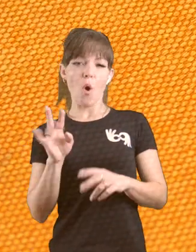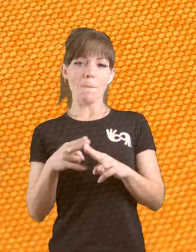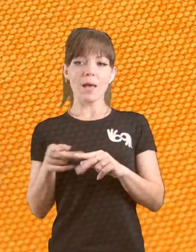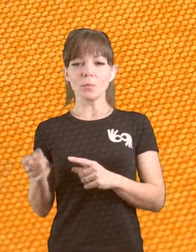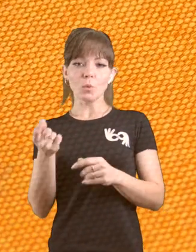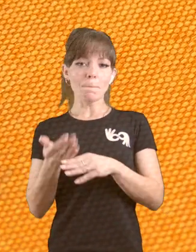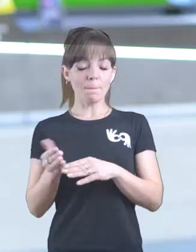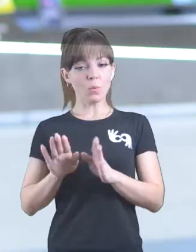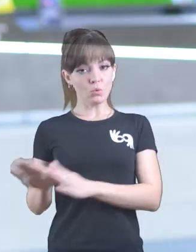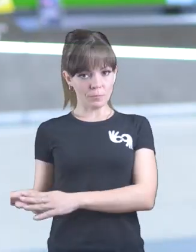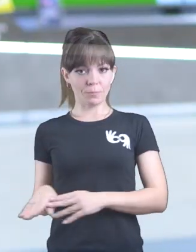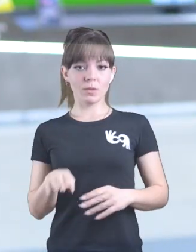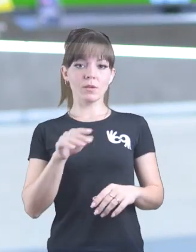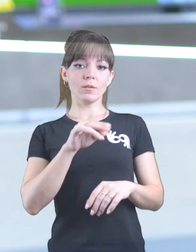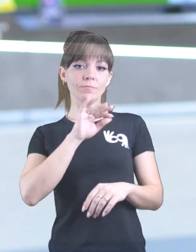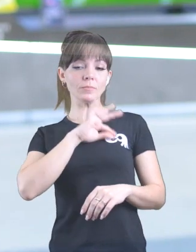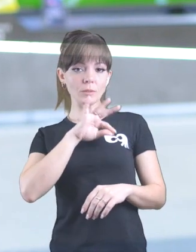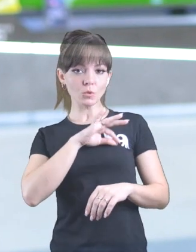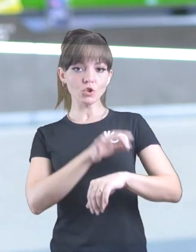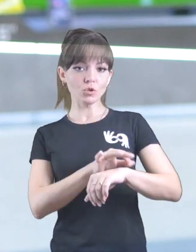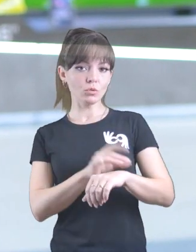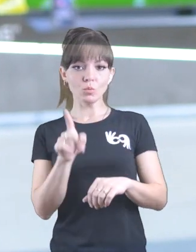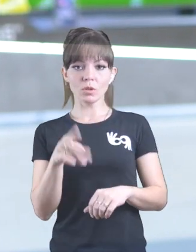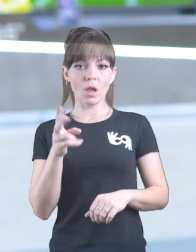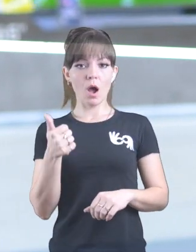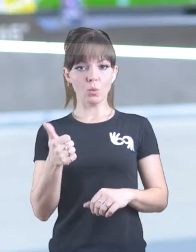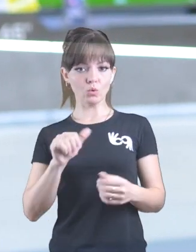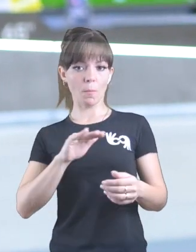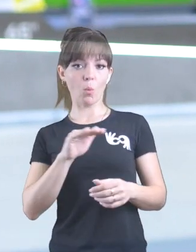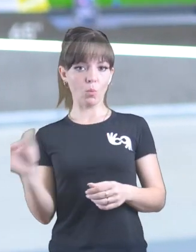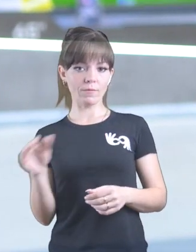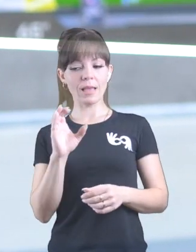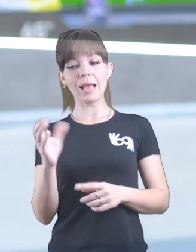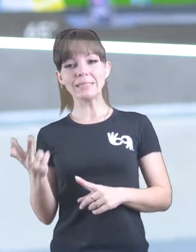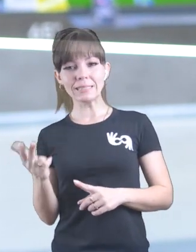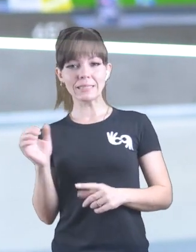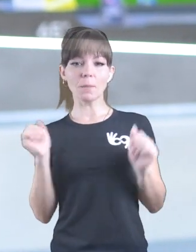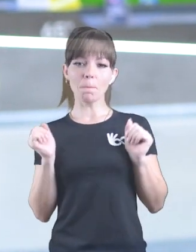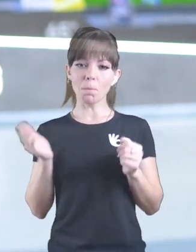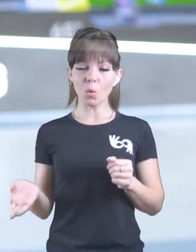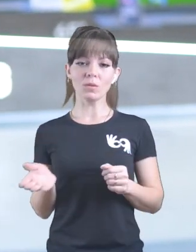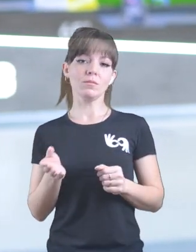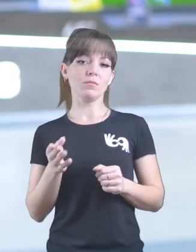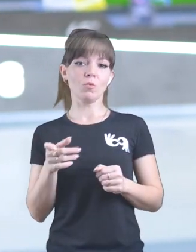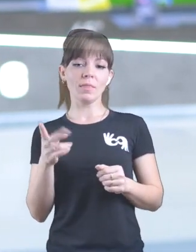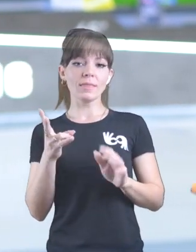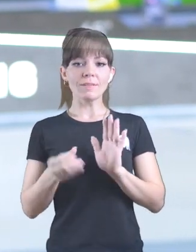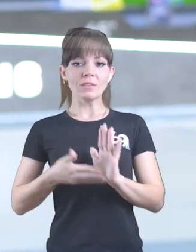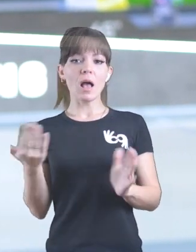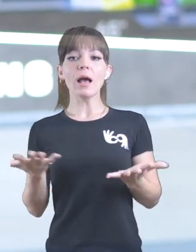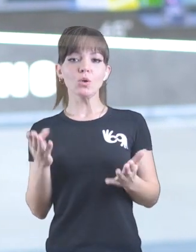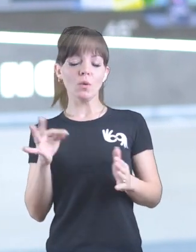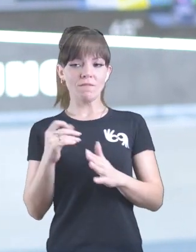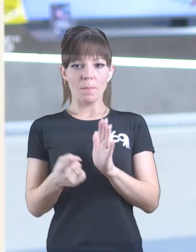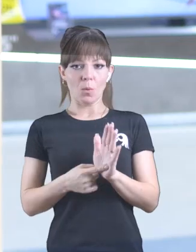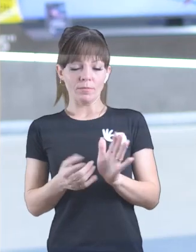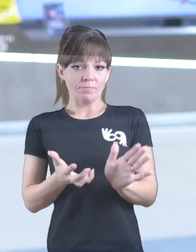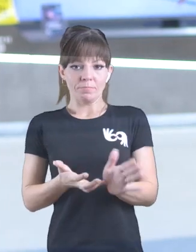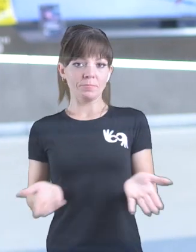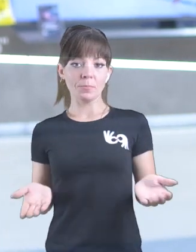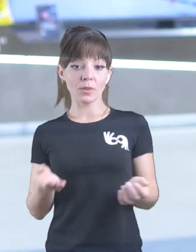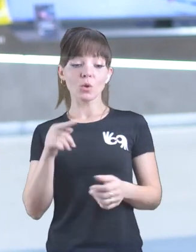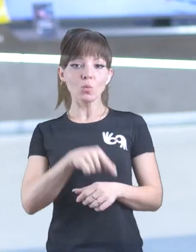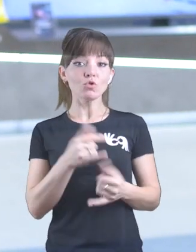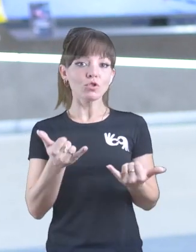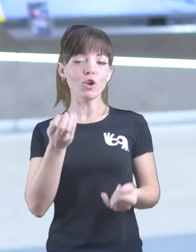об этом чуть позже. Автономность часов и так была на хорошем уровне. В тех же S3 и Sport она не вызывала у меня каких-то вопросов. Тут же